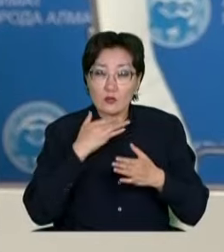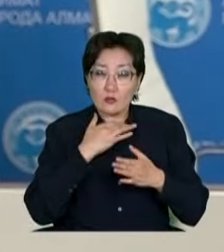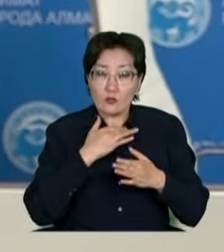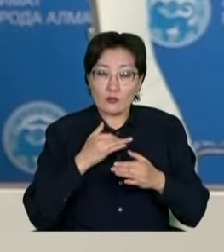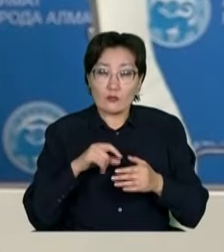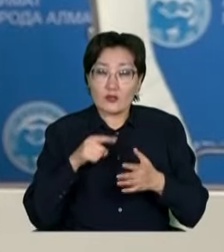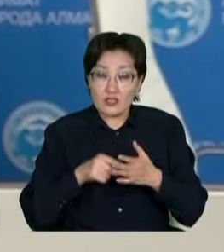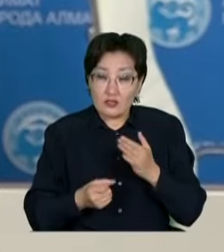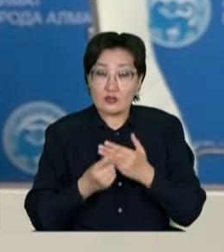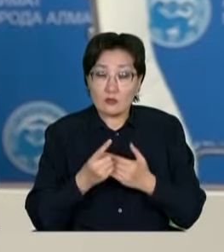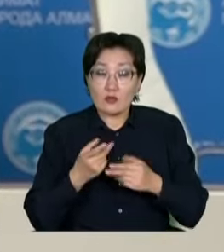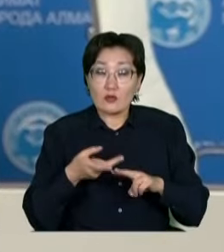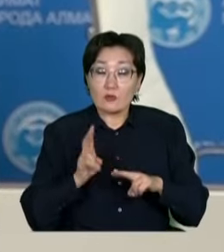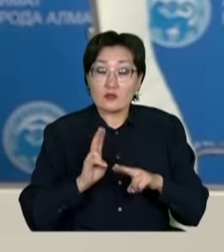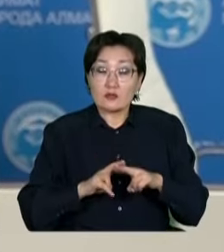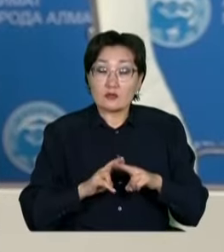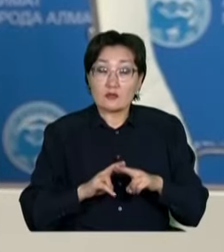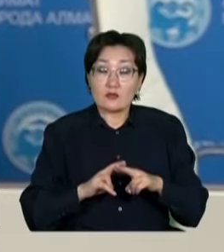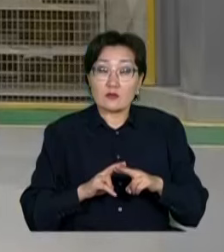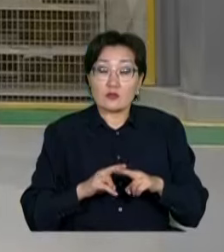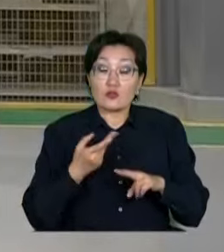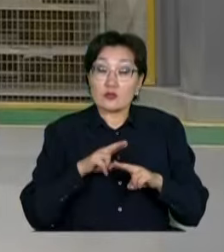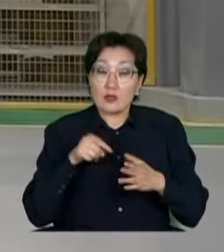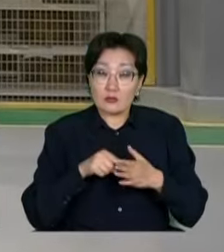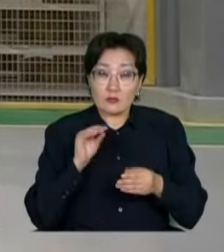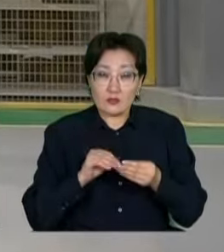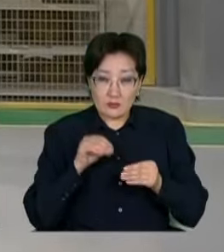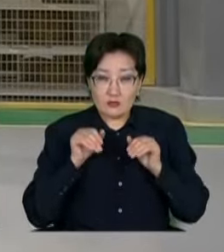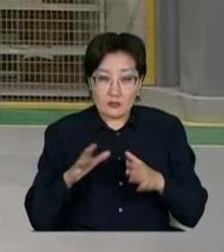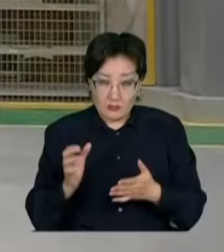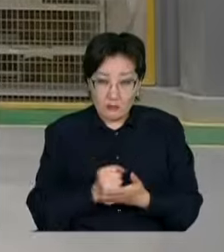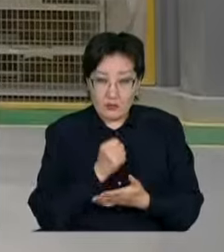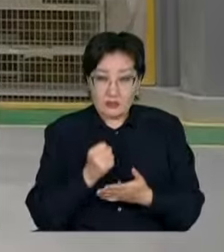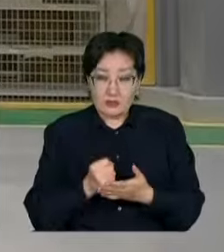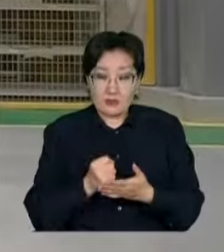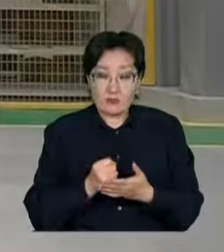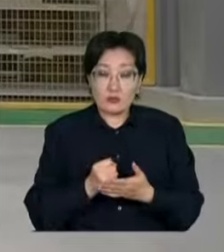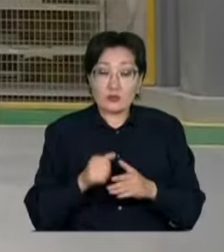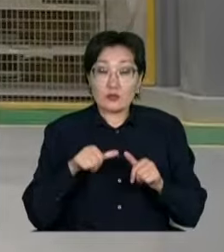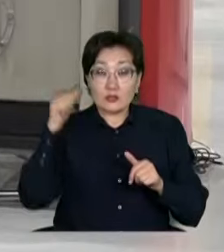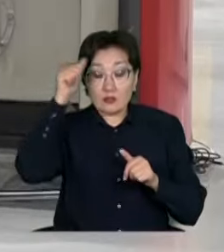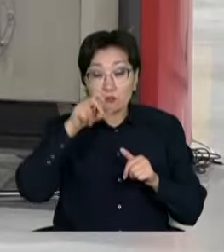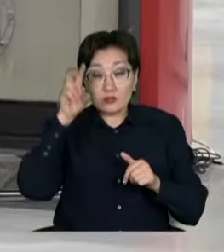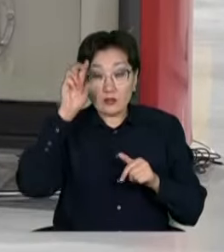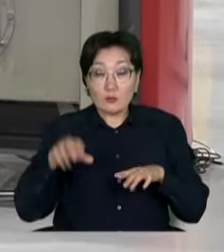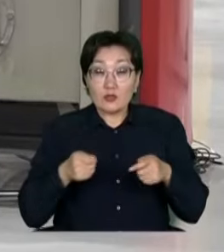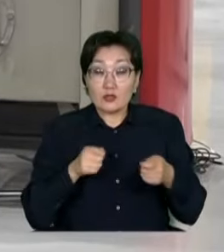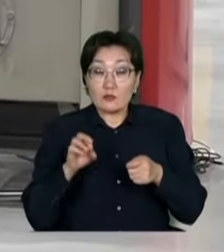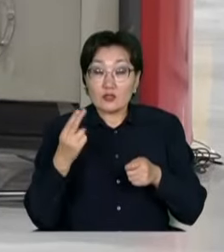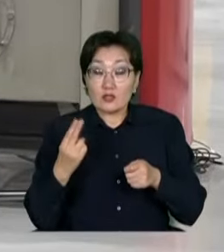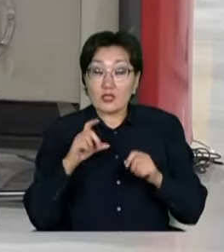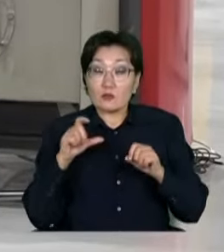жиі келеді, бірақ ол ылғи да өзінің шешімін табады. Еске салайық, бұйыл мемлекет башысы